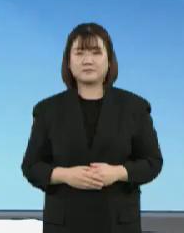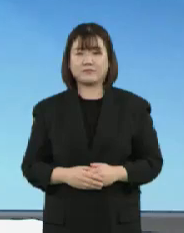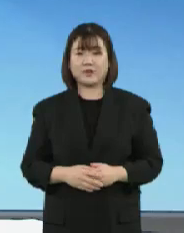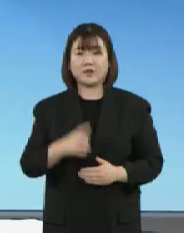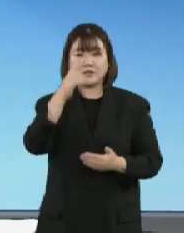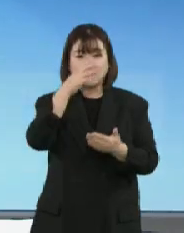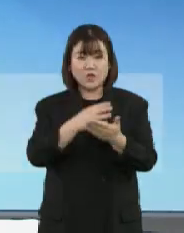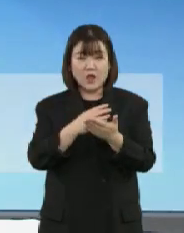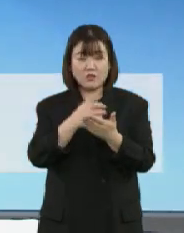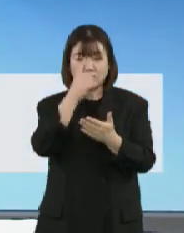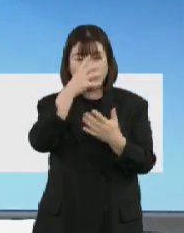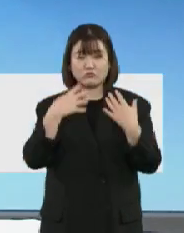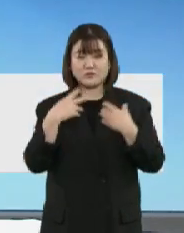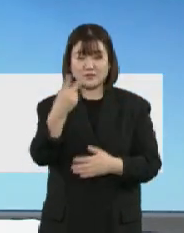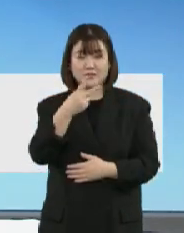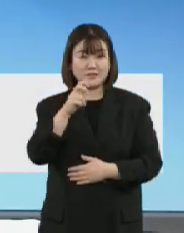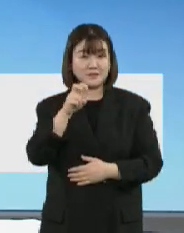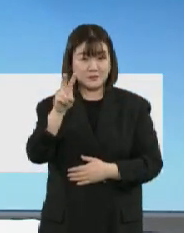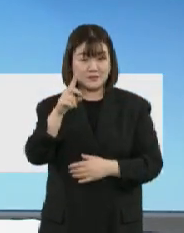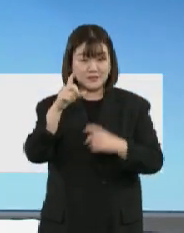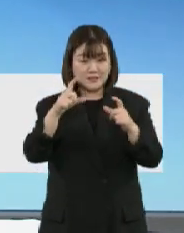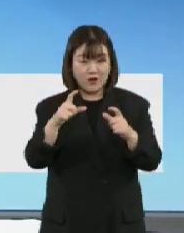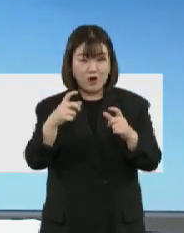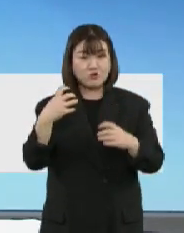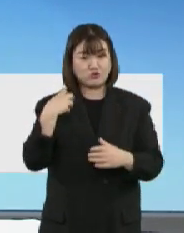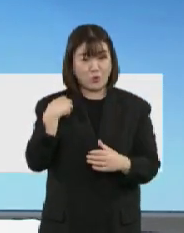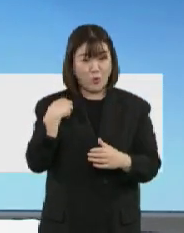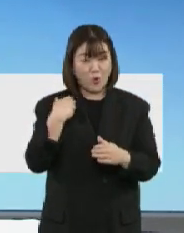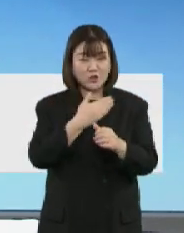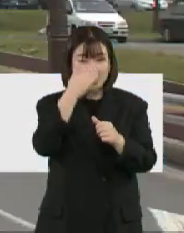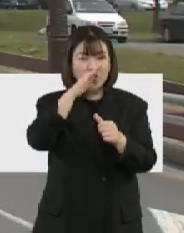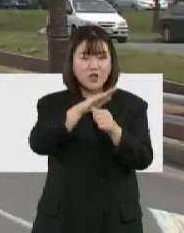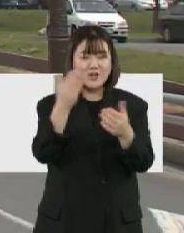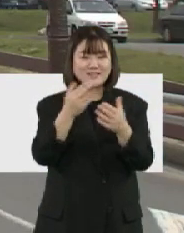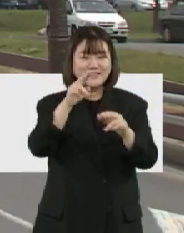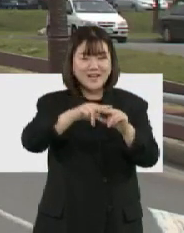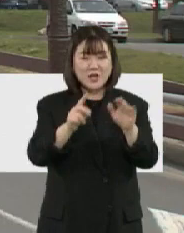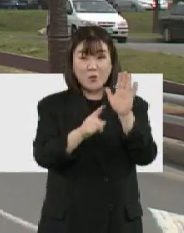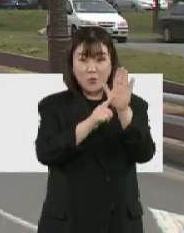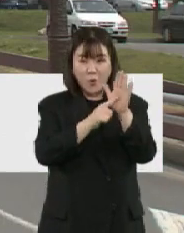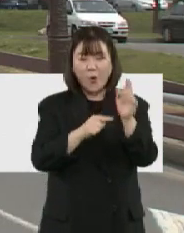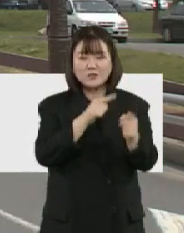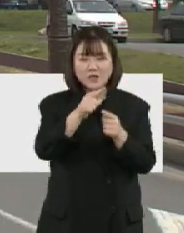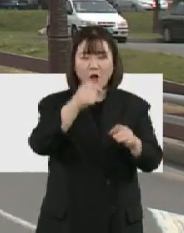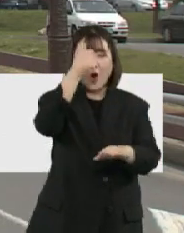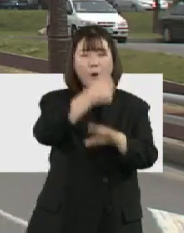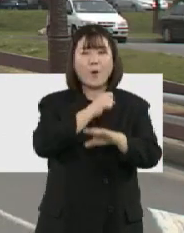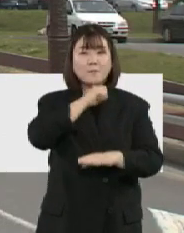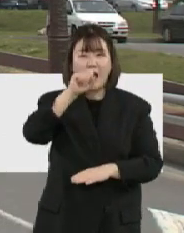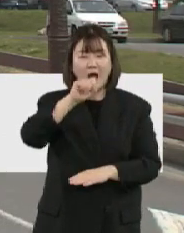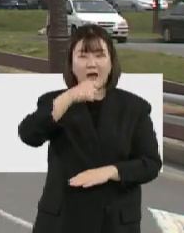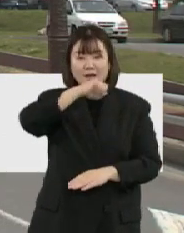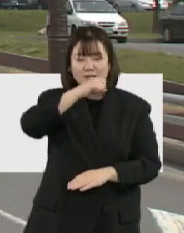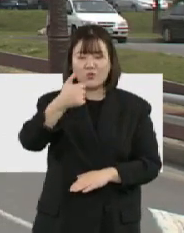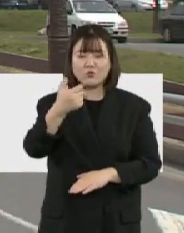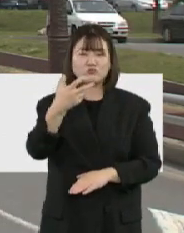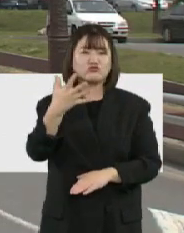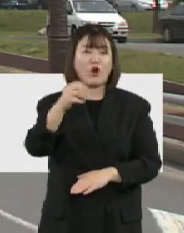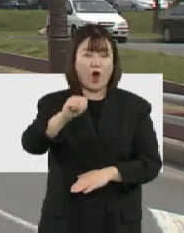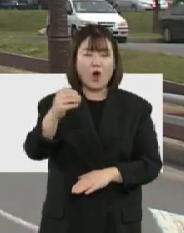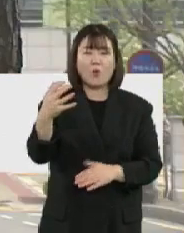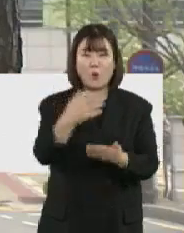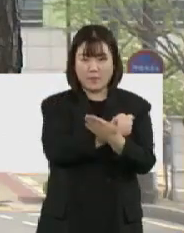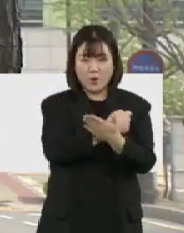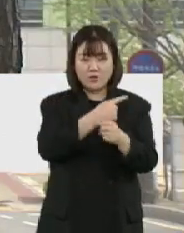천안시는 정부의 2022년 지역 주도 형 청년일자리 서 공부에 최종 선정돼 56억원 의 확보 행